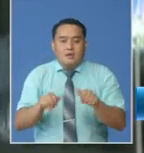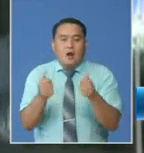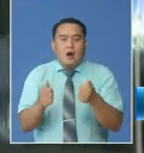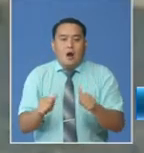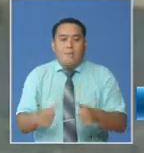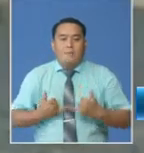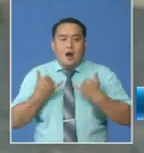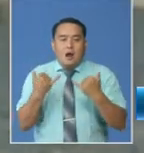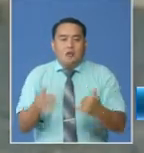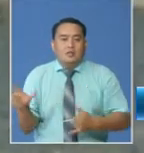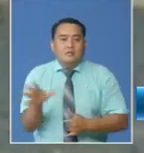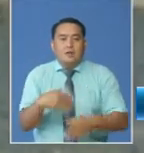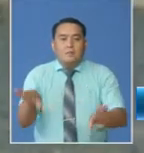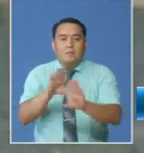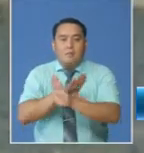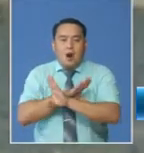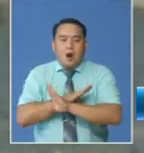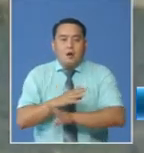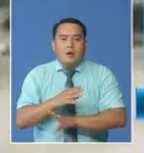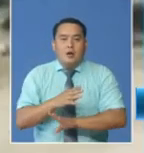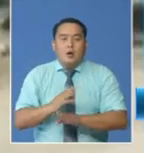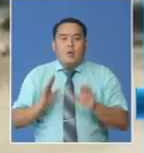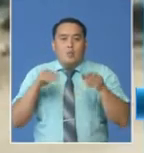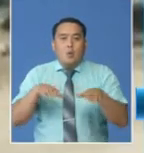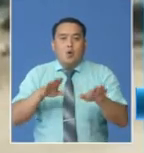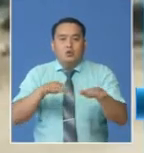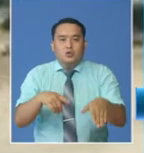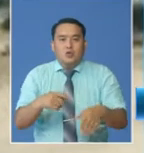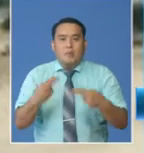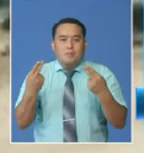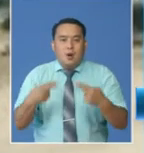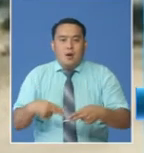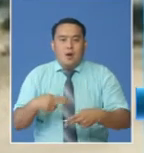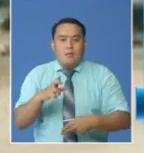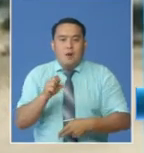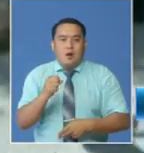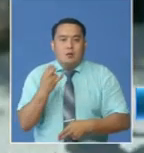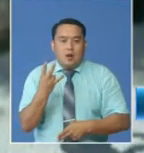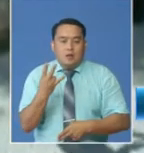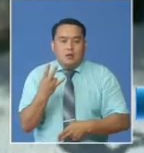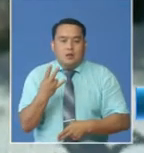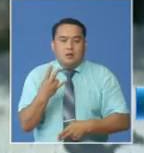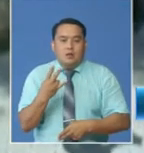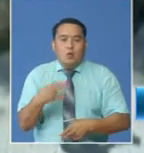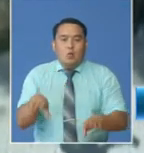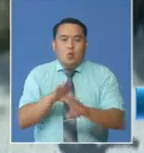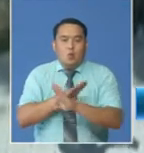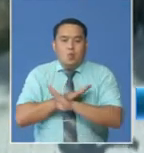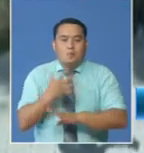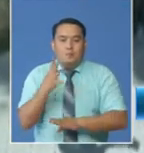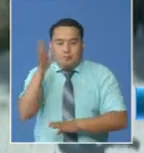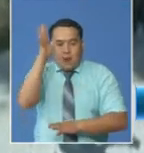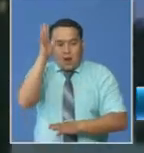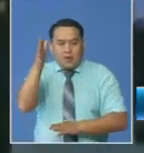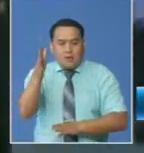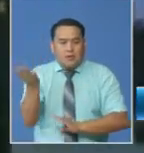композиция, посвященная всем погибшим морским пограничникам, в том числе и Баглану Акбекову. Старшина ушел из жизни 5 лет